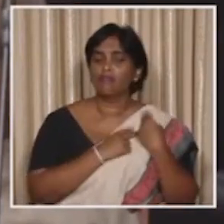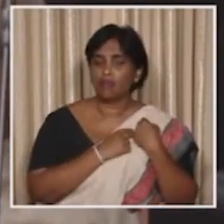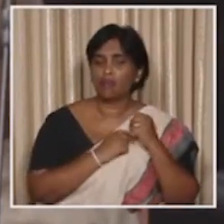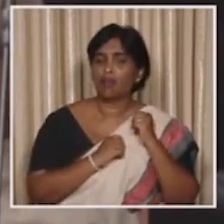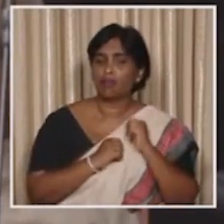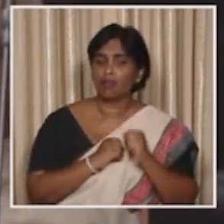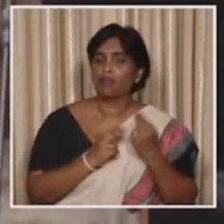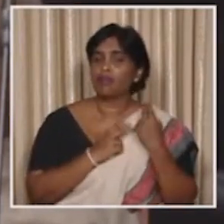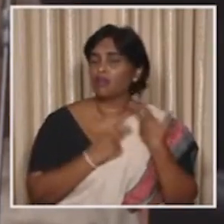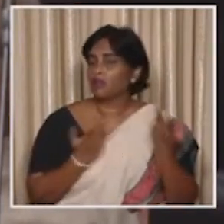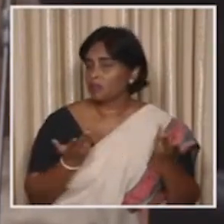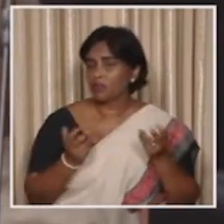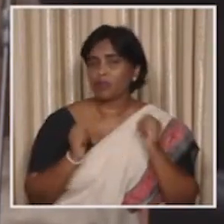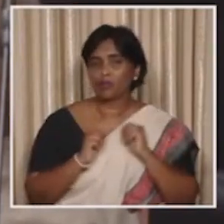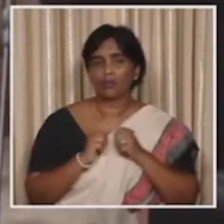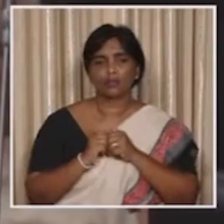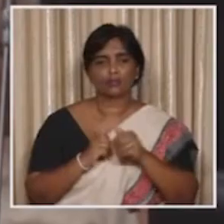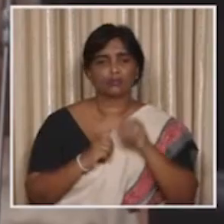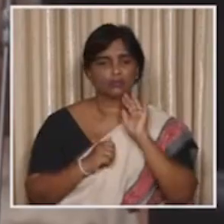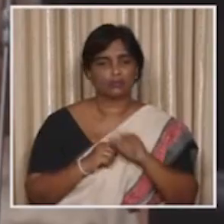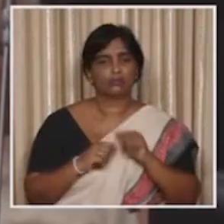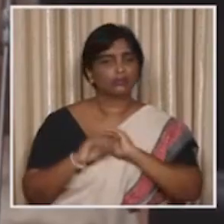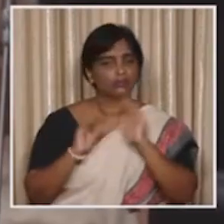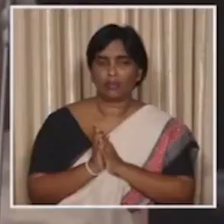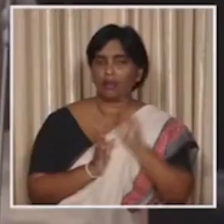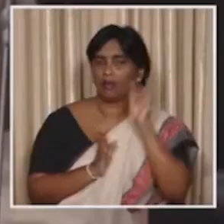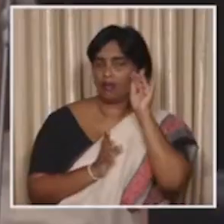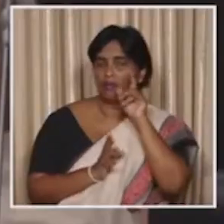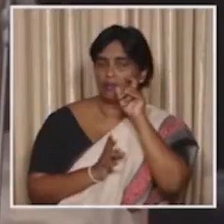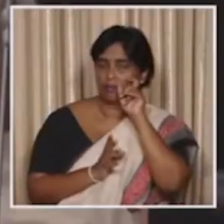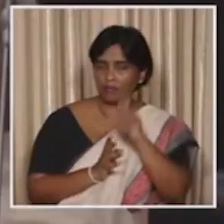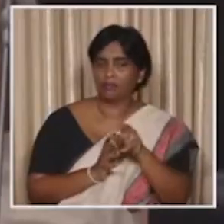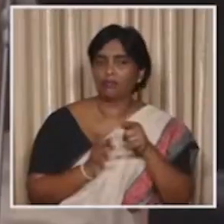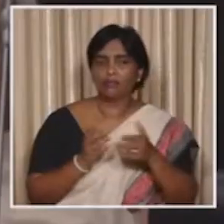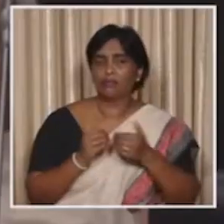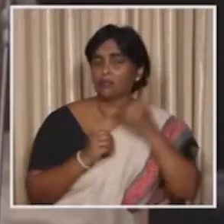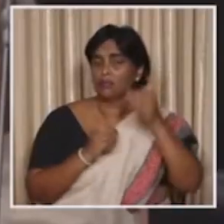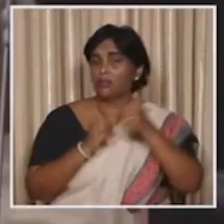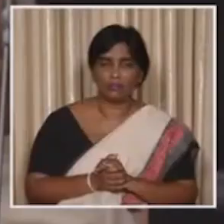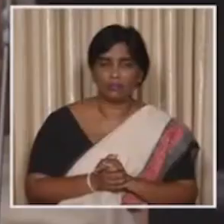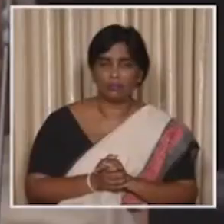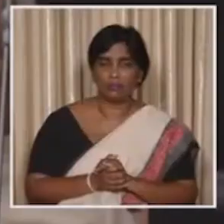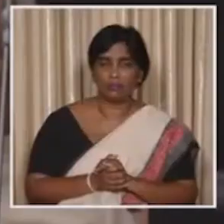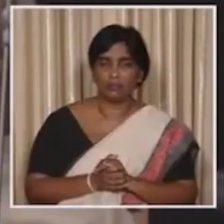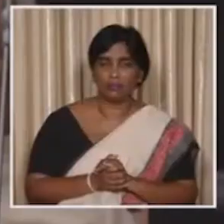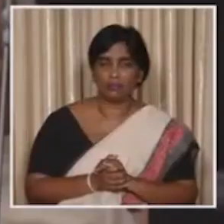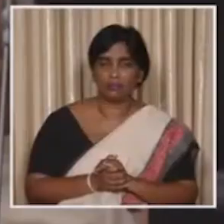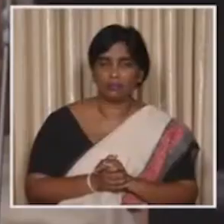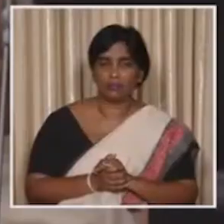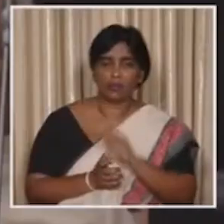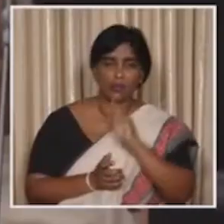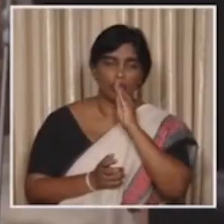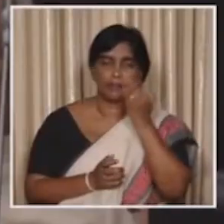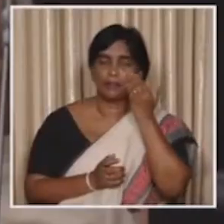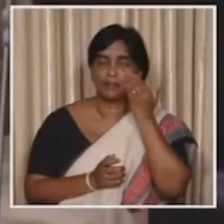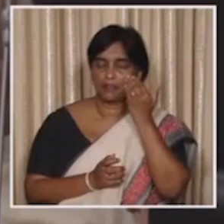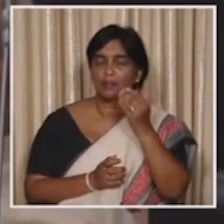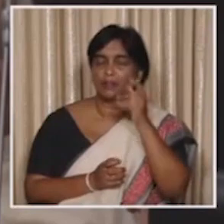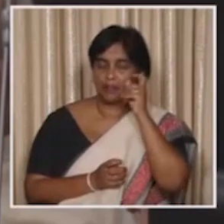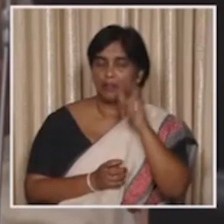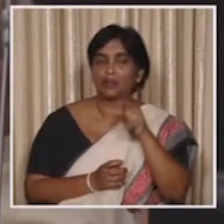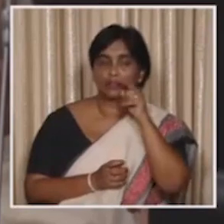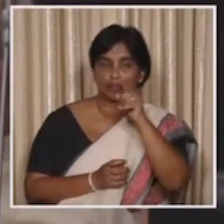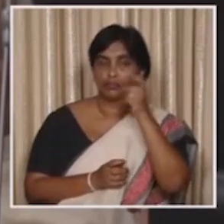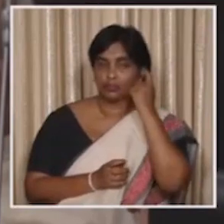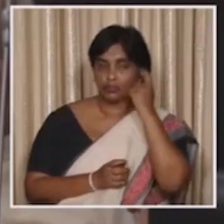කවුද වග කියන්නේ නැත්නම් කවුද කරේ මේ ඔක්කොම අහලා බලන්න. ඉතින් මේක කොතනින්ද අපි ඉවර කරන්නේ? මේක බැලුවා නම් ඔබතුමා